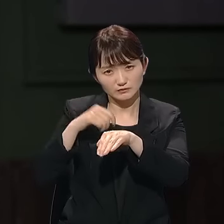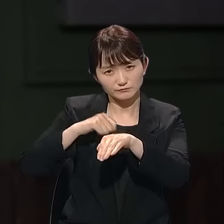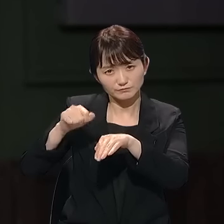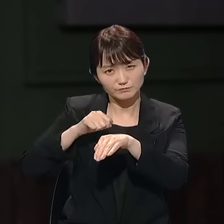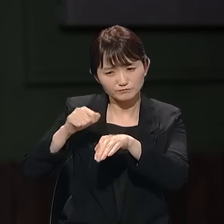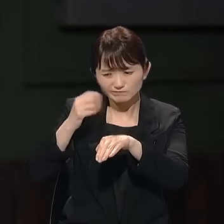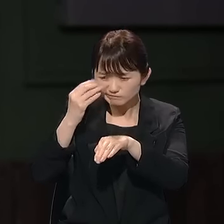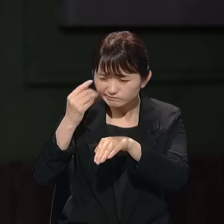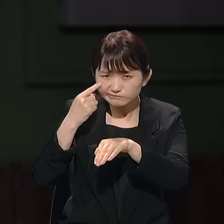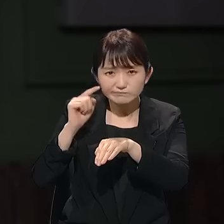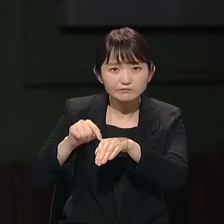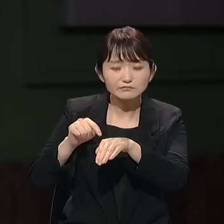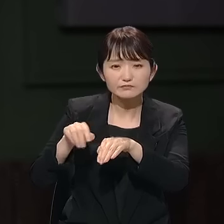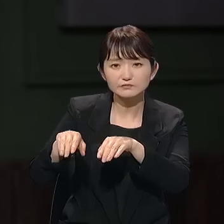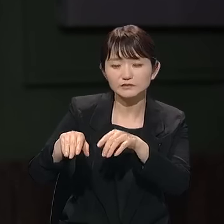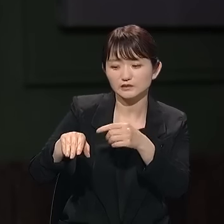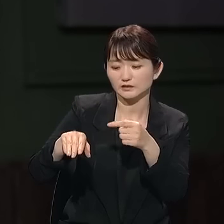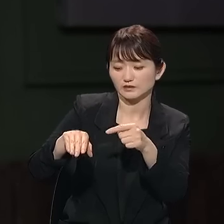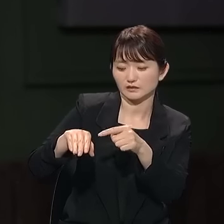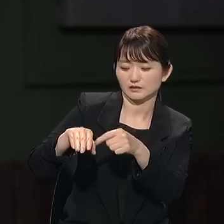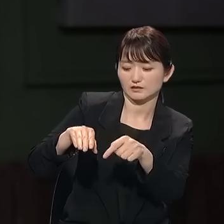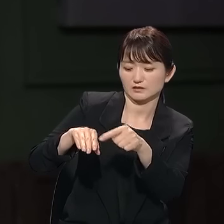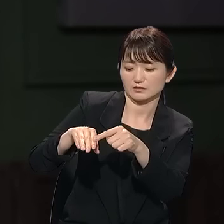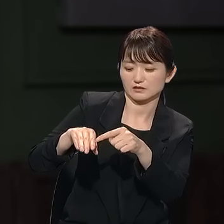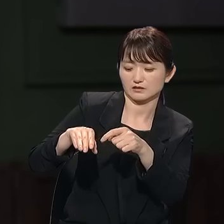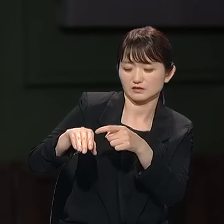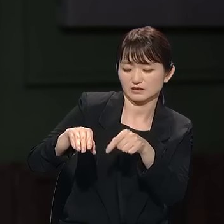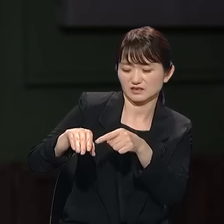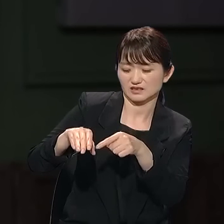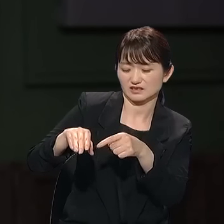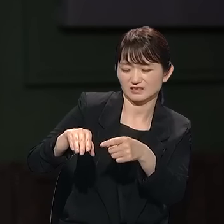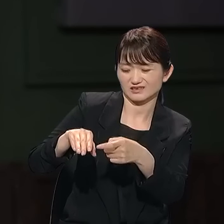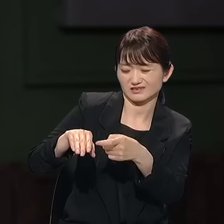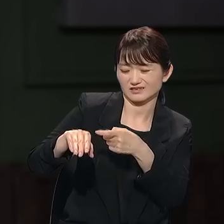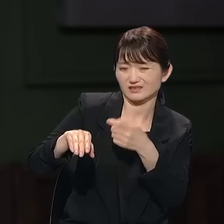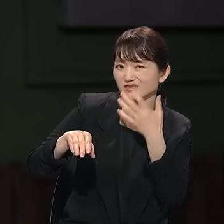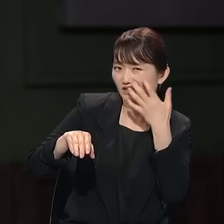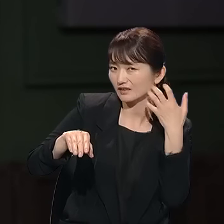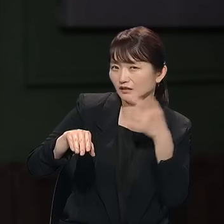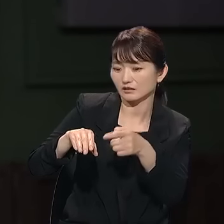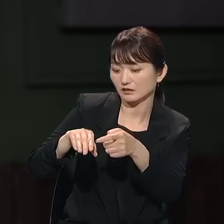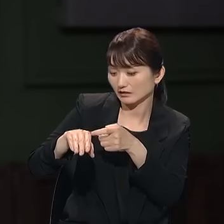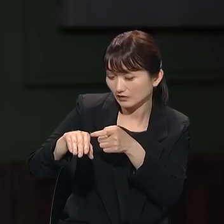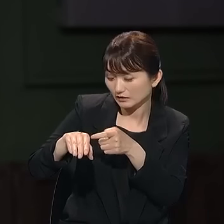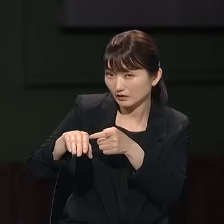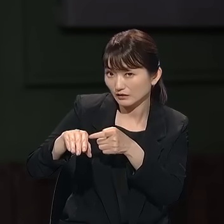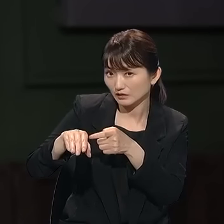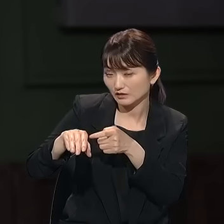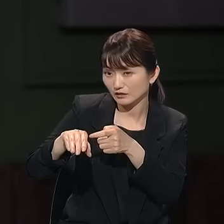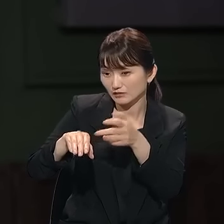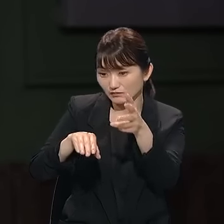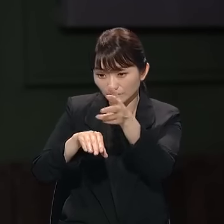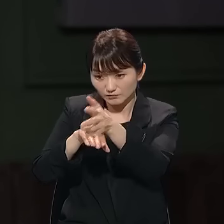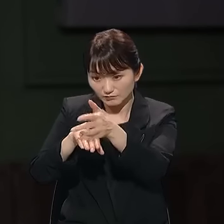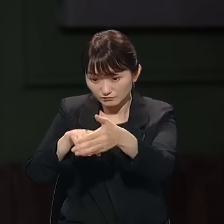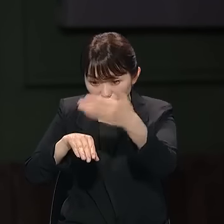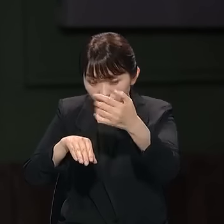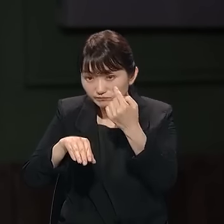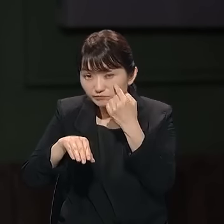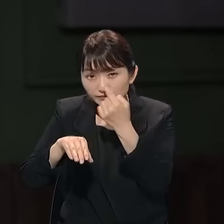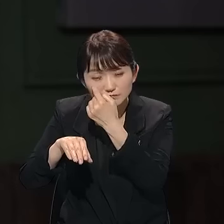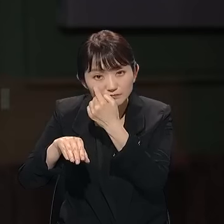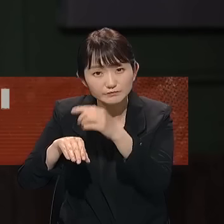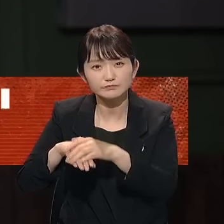발견했습니다. 이 차량 왼쪽 범퍼와 휠, 라이트에 모두 긁힌 자국이 있었던 건데요. 뒤늦게 블랙박스를 확인을 했더니